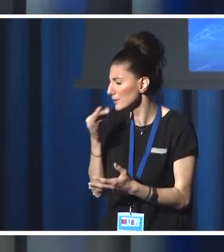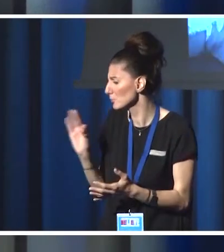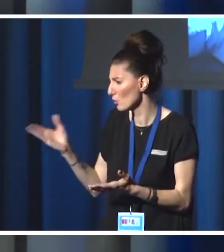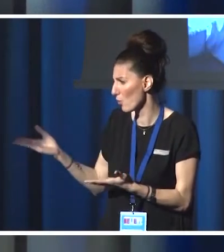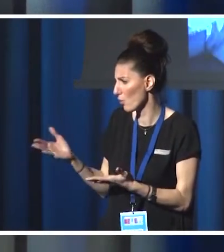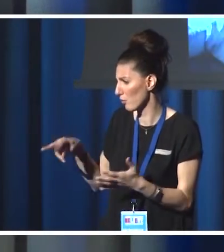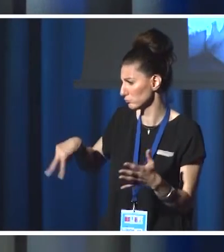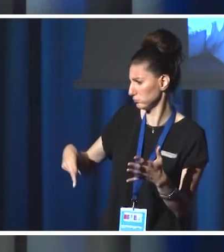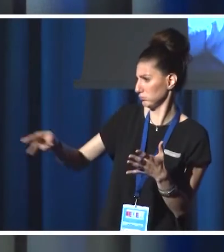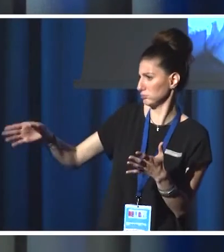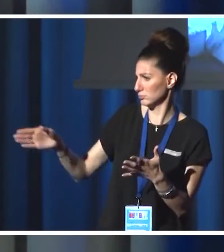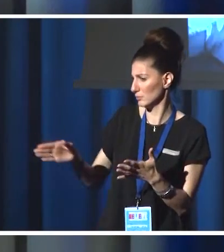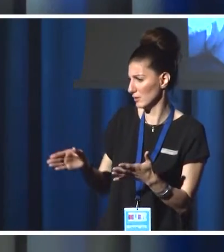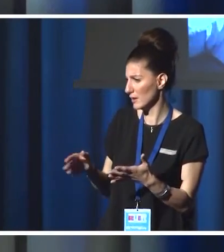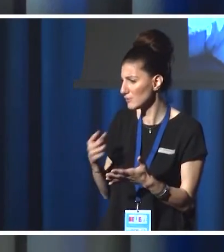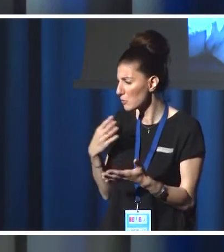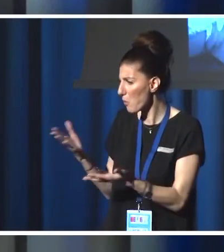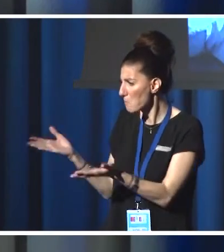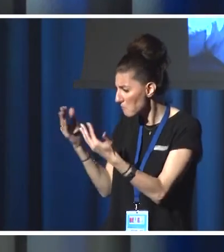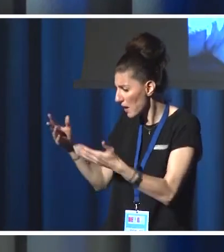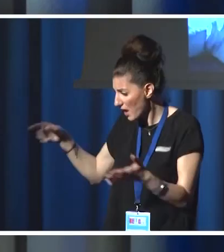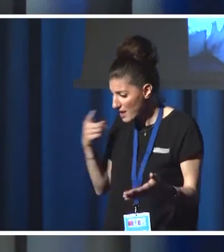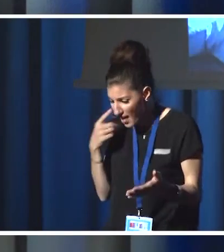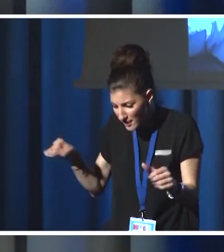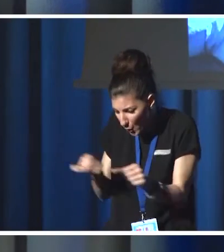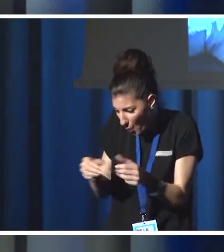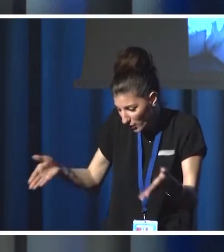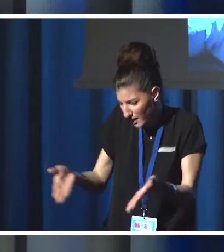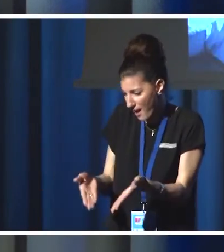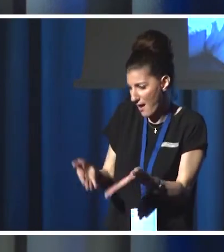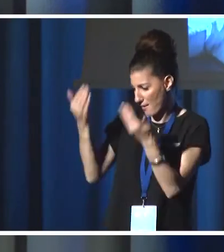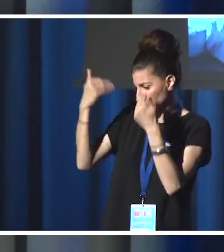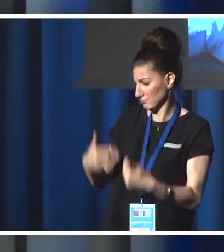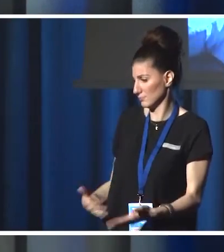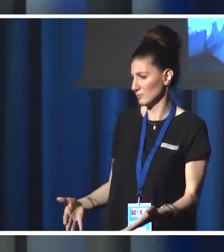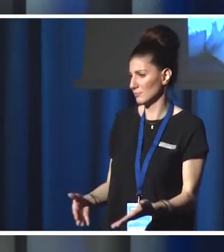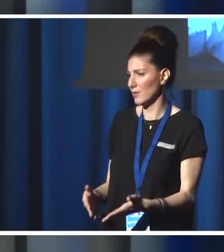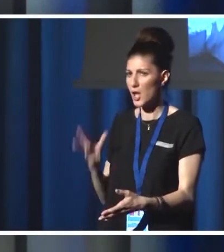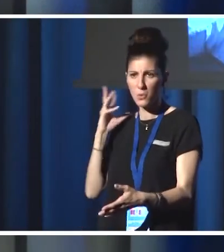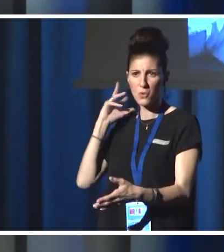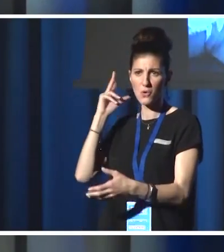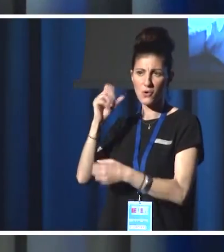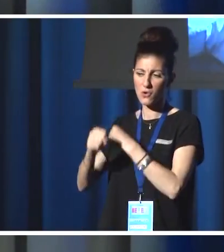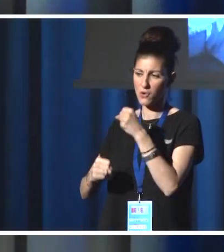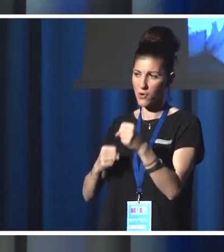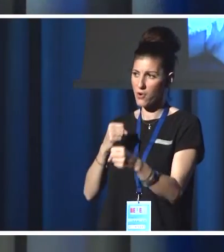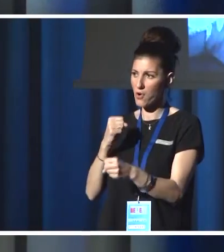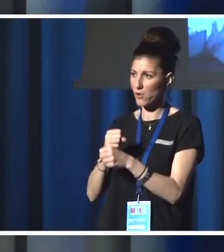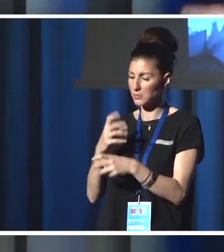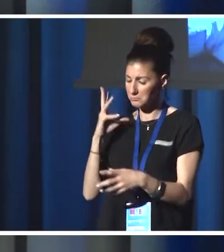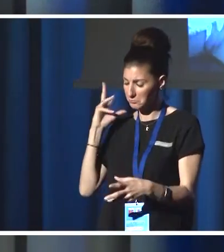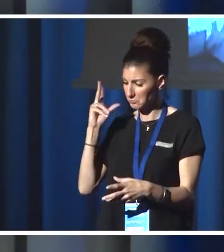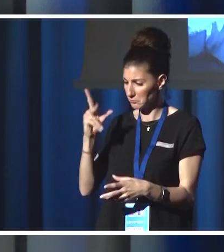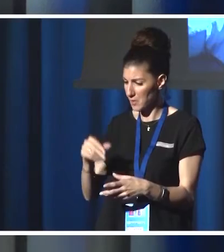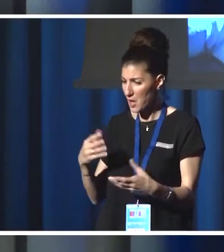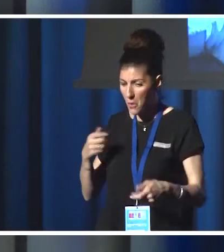δείτε γιατί δεν ήρθατε να μας δείτε από κοντά τόσα χρόνια δεν το είπα βέβαια το σκέφτηκα